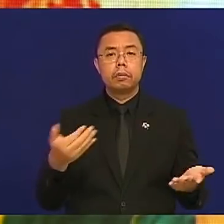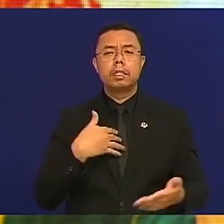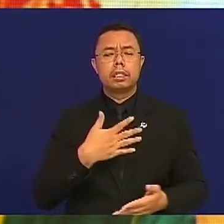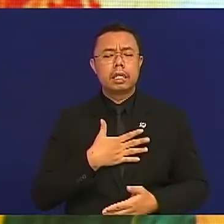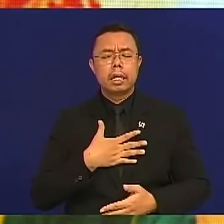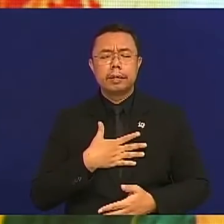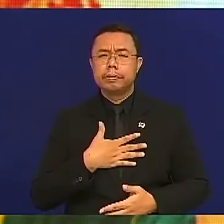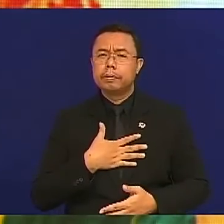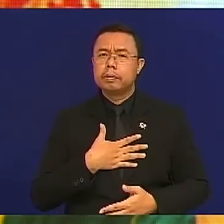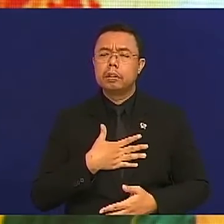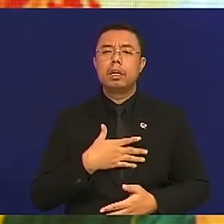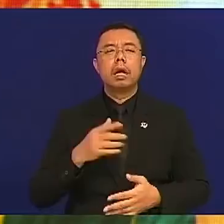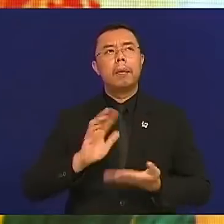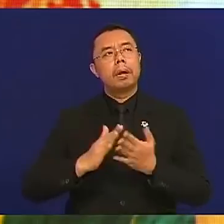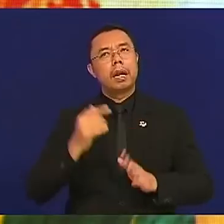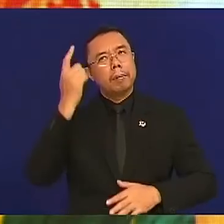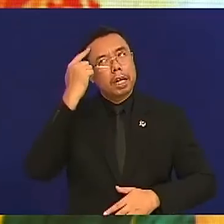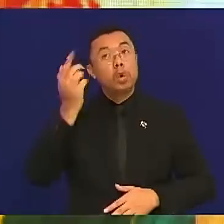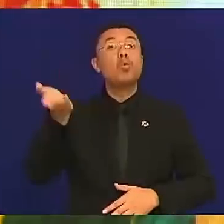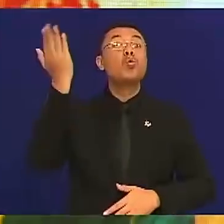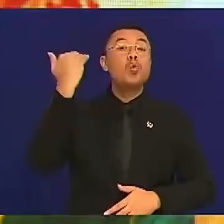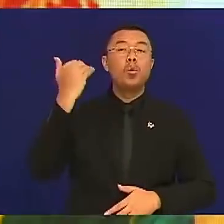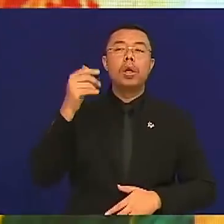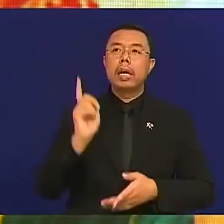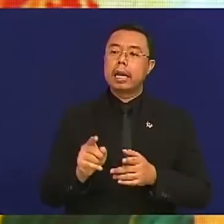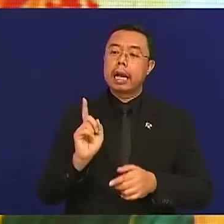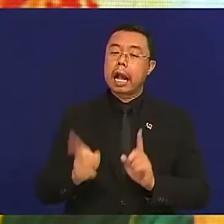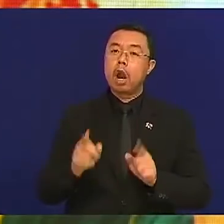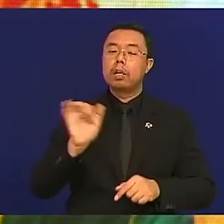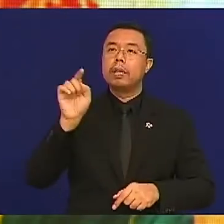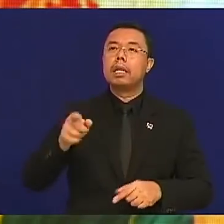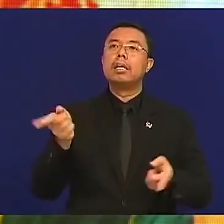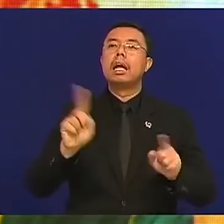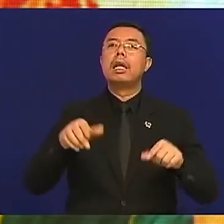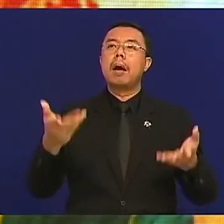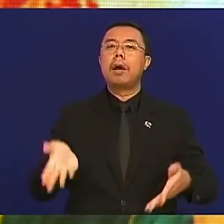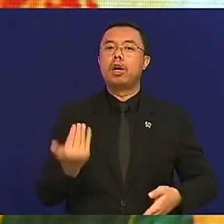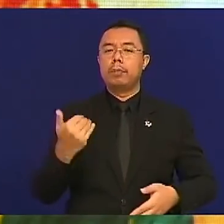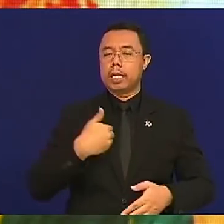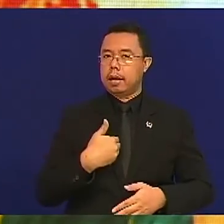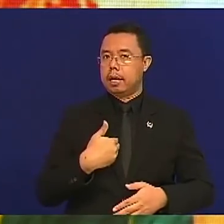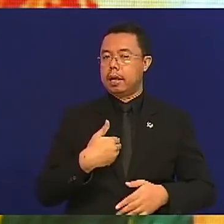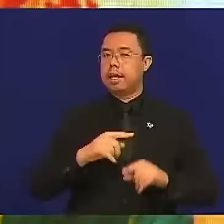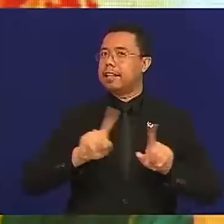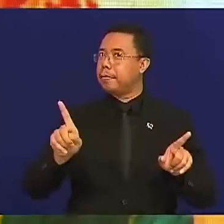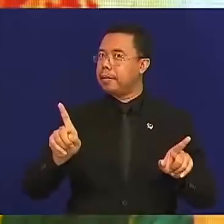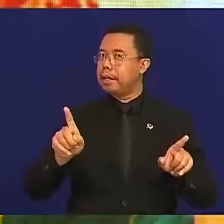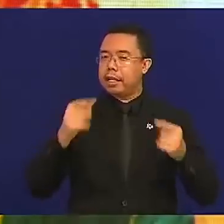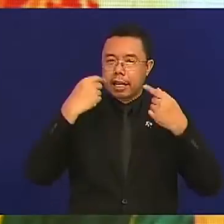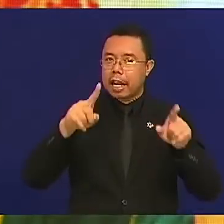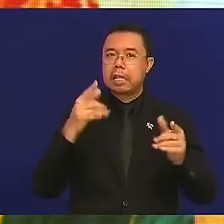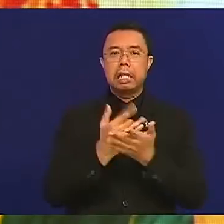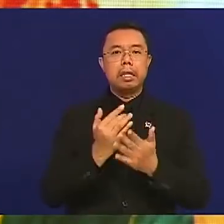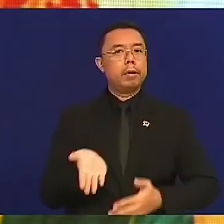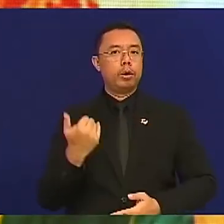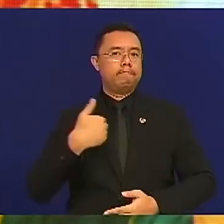Saya sempat berpikir dulu, ini kalau begini terus jadi apa hidup saya? Tapi ternyata masih